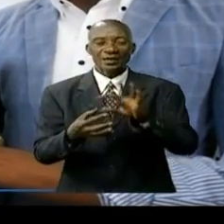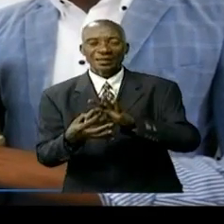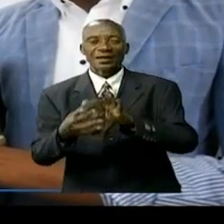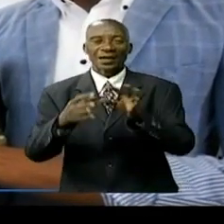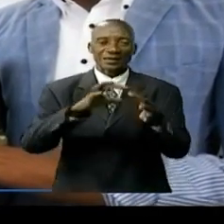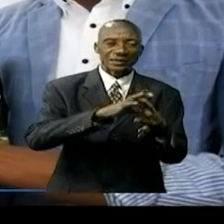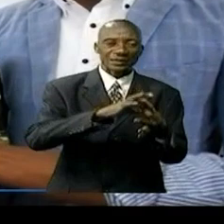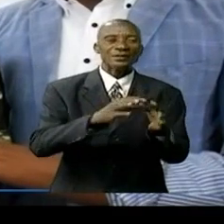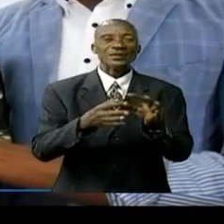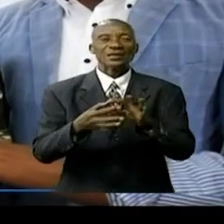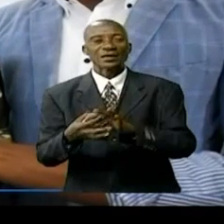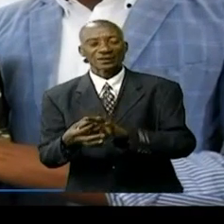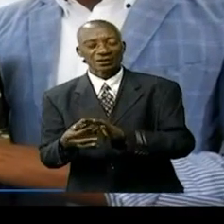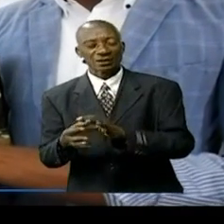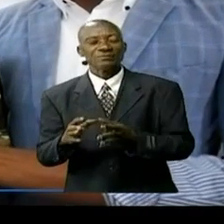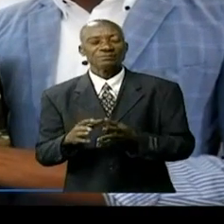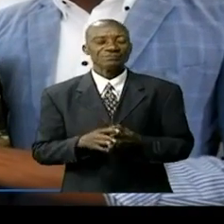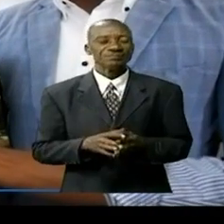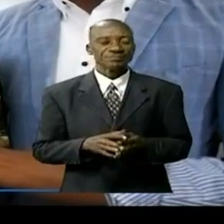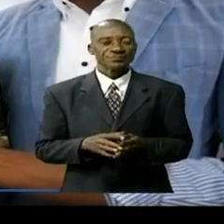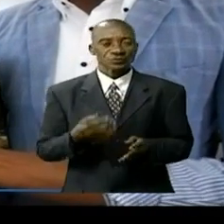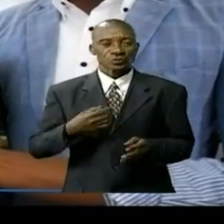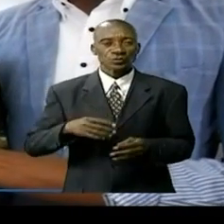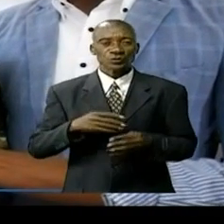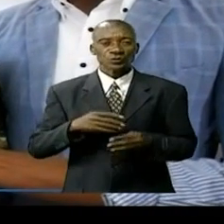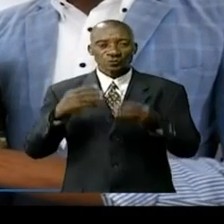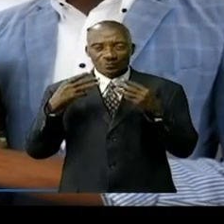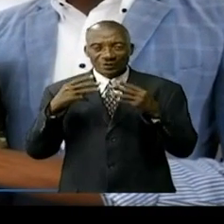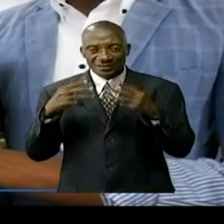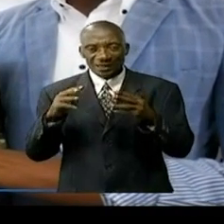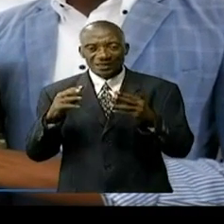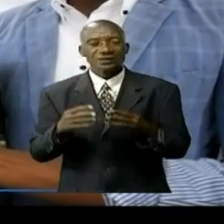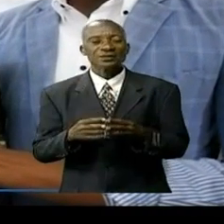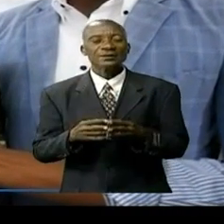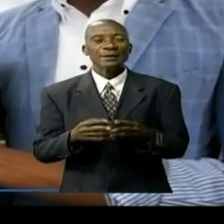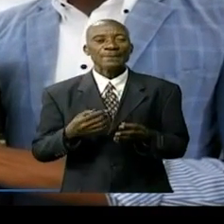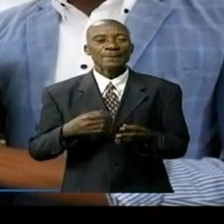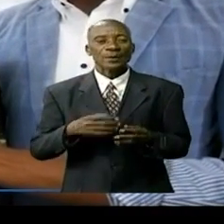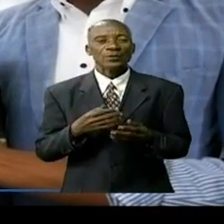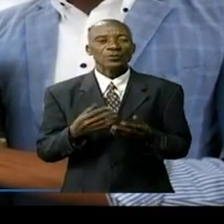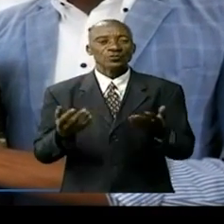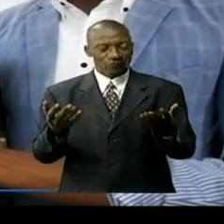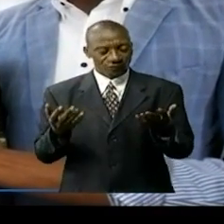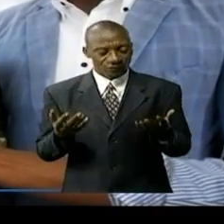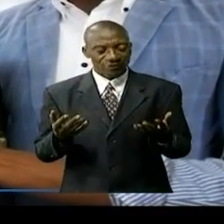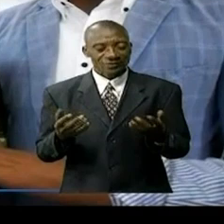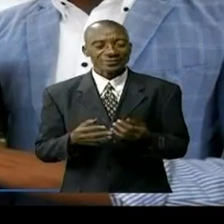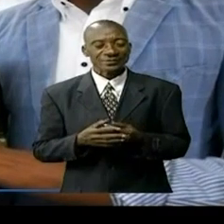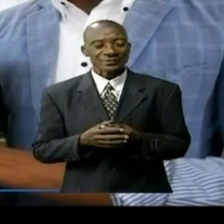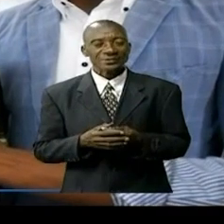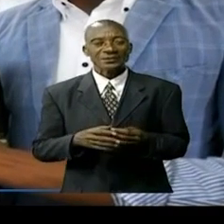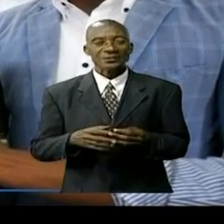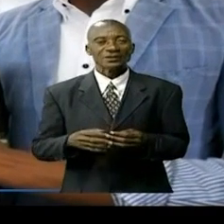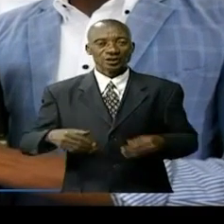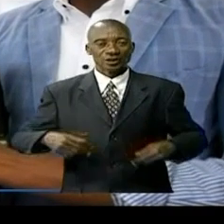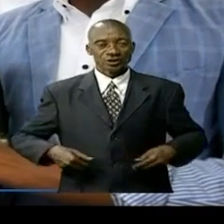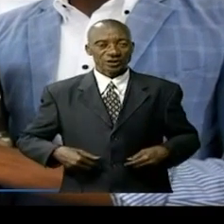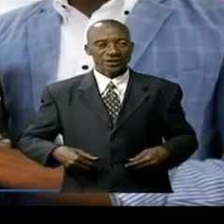soutenir et notre message était aussi de dire aux jeunes, c'est vrai vous êtes des entrepreneurs, mais il faut savoir que l'entrepreneuriat ou